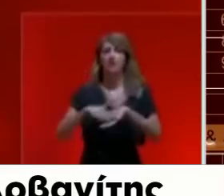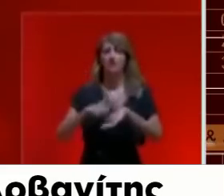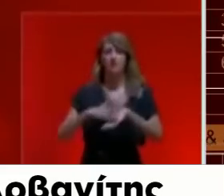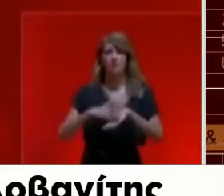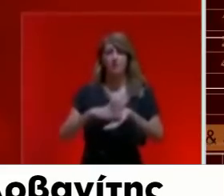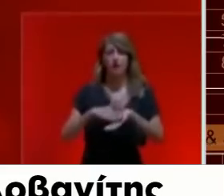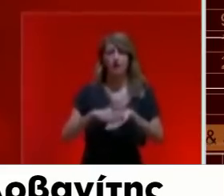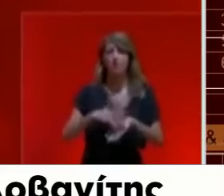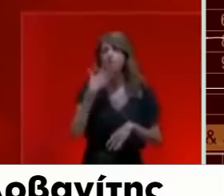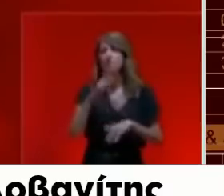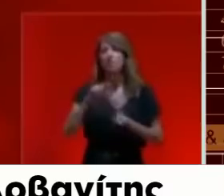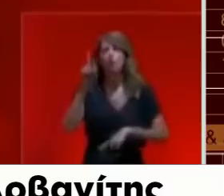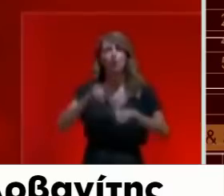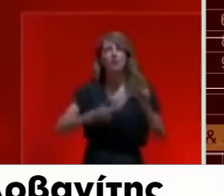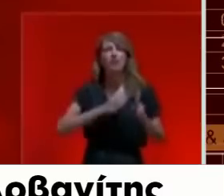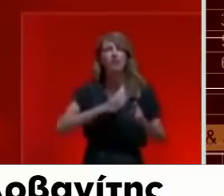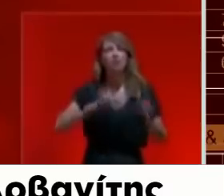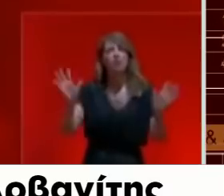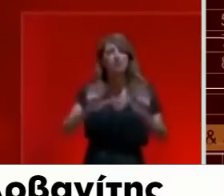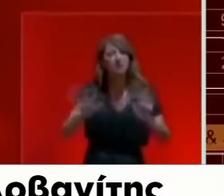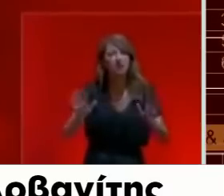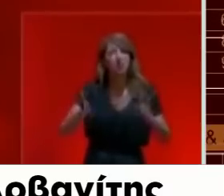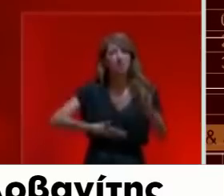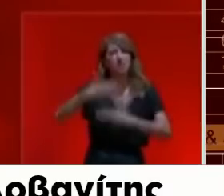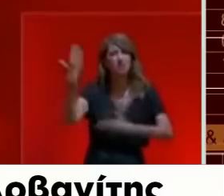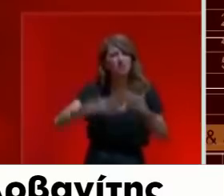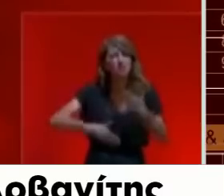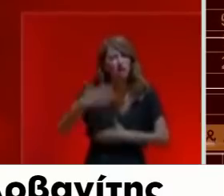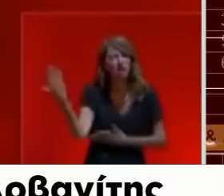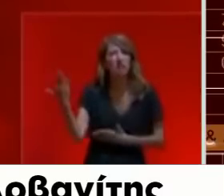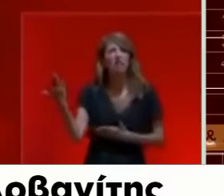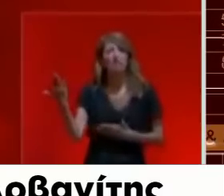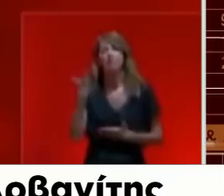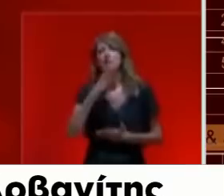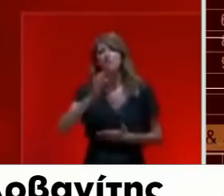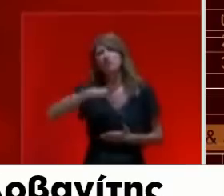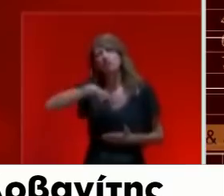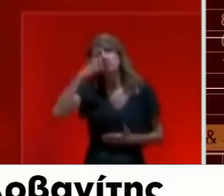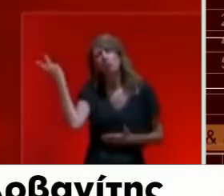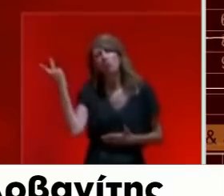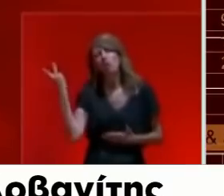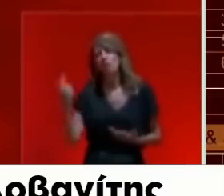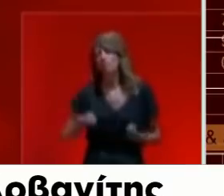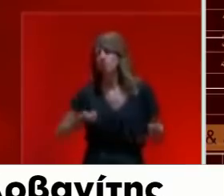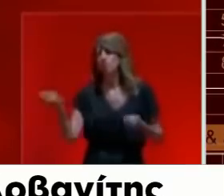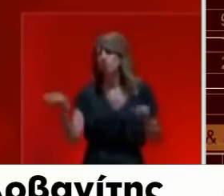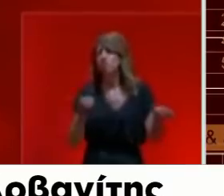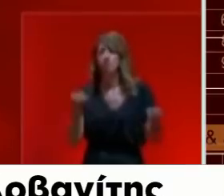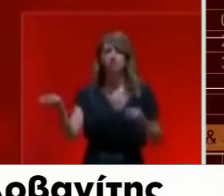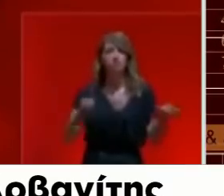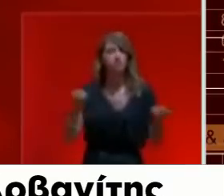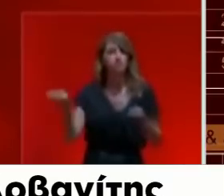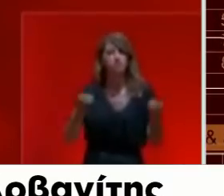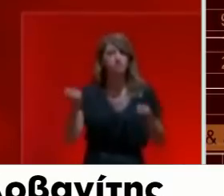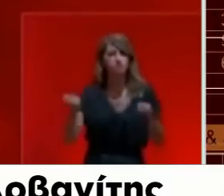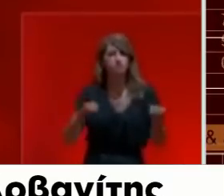ΚΚΕ, υπάρχει ένα κοινό εδώ. Τώρα πώς θα κάνεις δημοσκόπηση? Γιατί θα ψηφίσουν τα κομματικά μέλη, όχι η κοινή γνώμη.